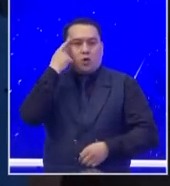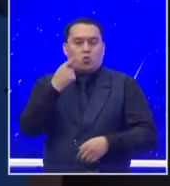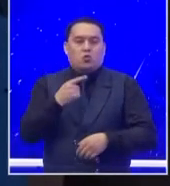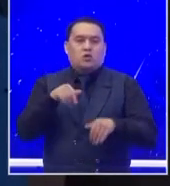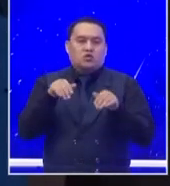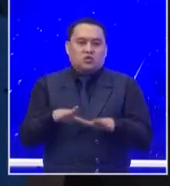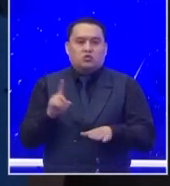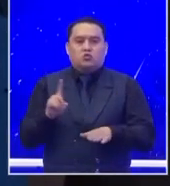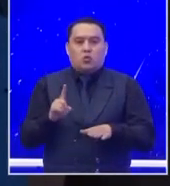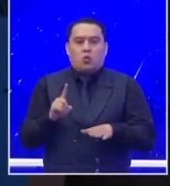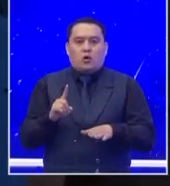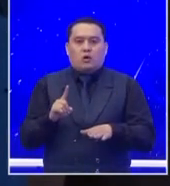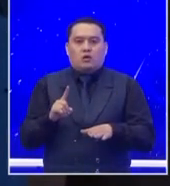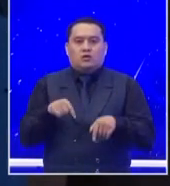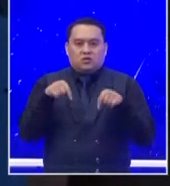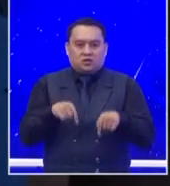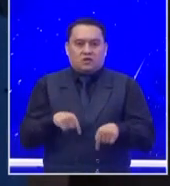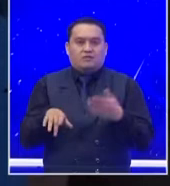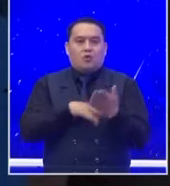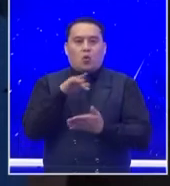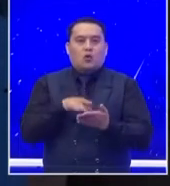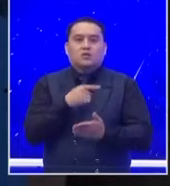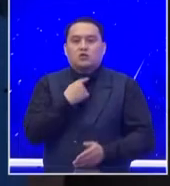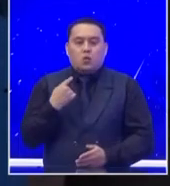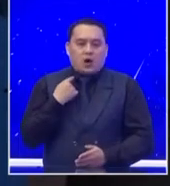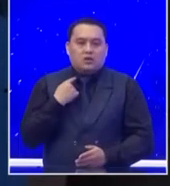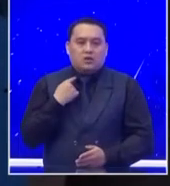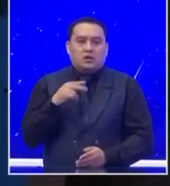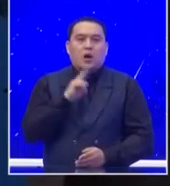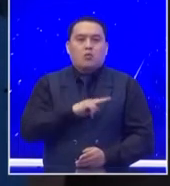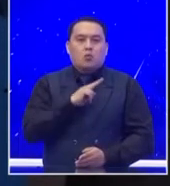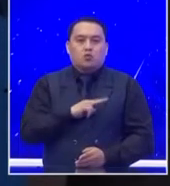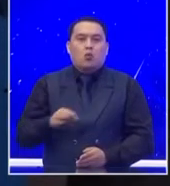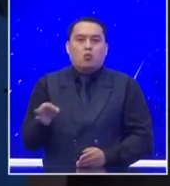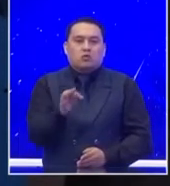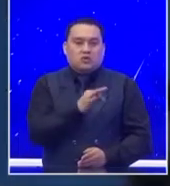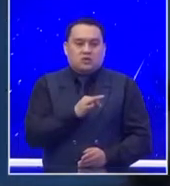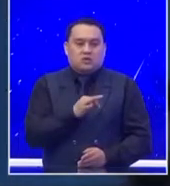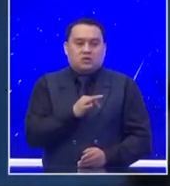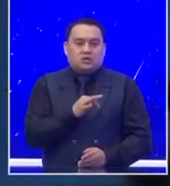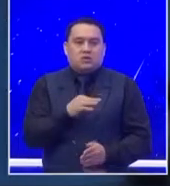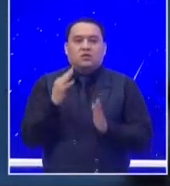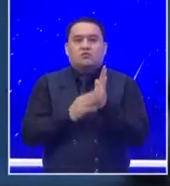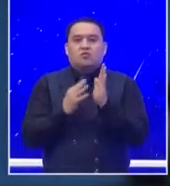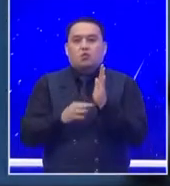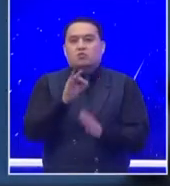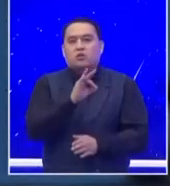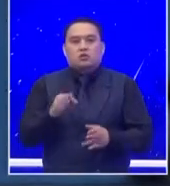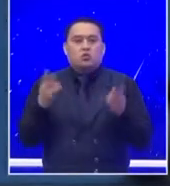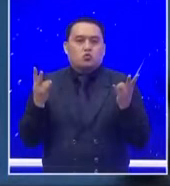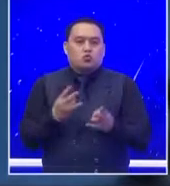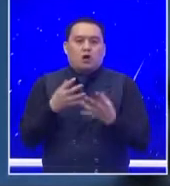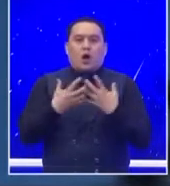что этот станок должен прокатывать здесь, в городе, в Талдыкургане, и работать на область также. 90%